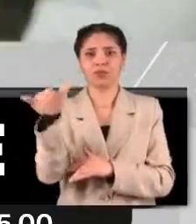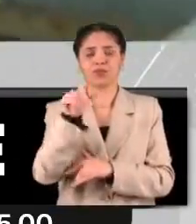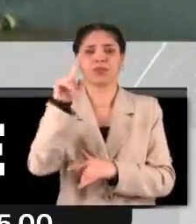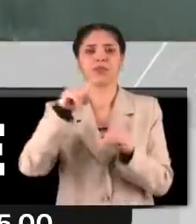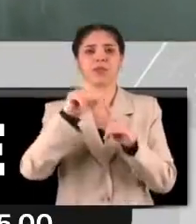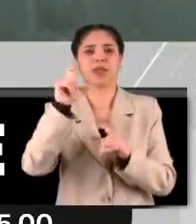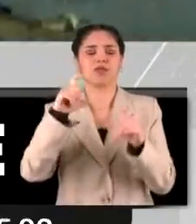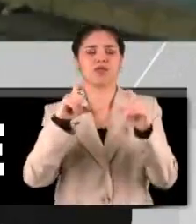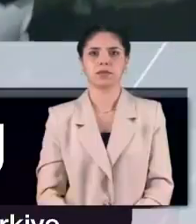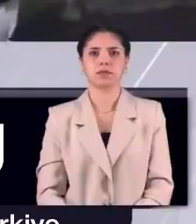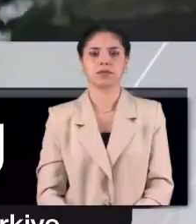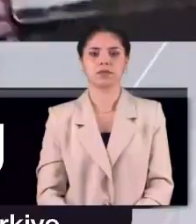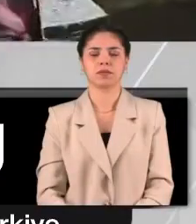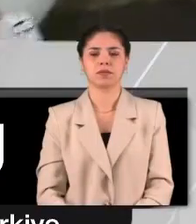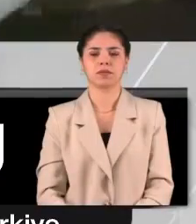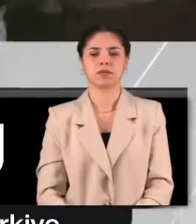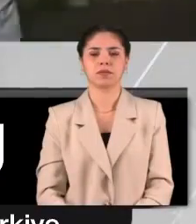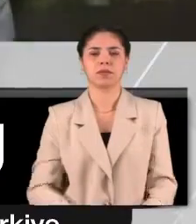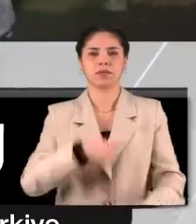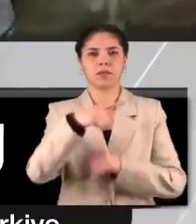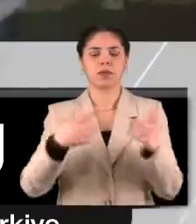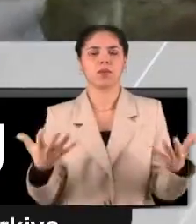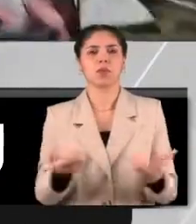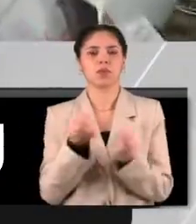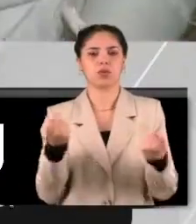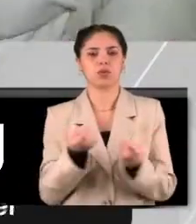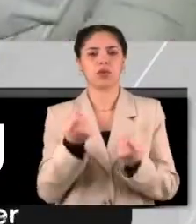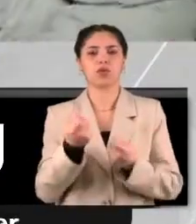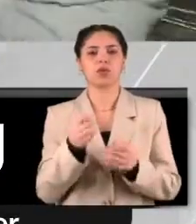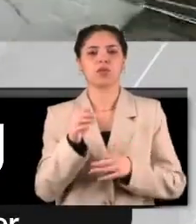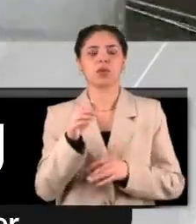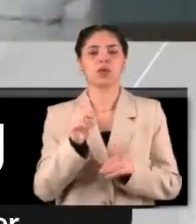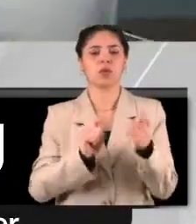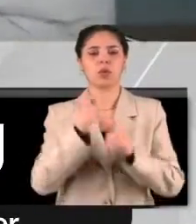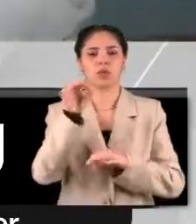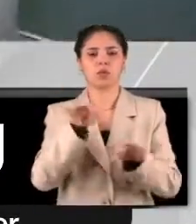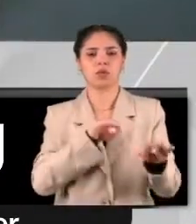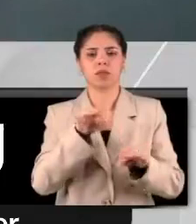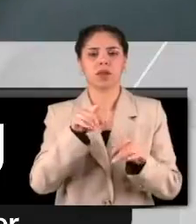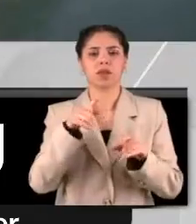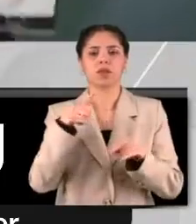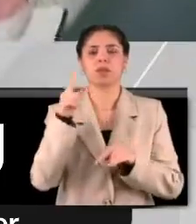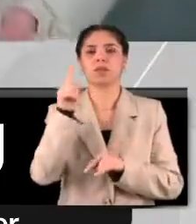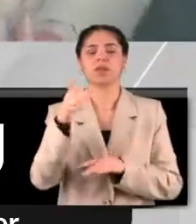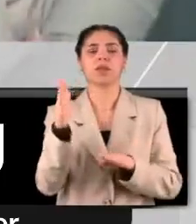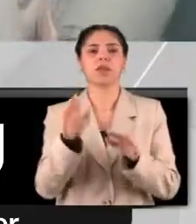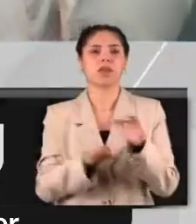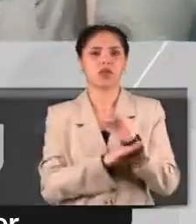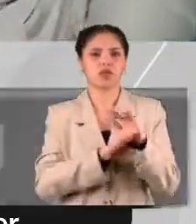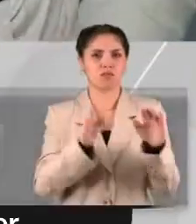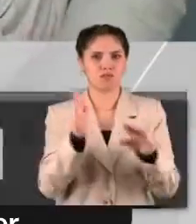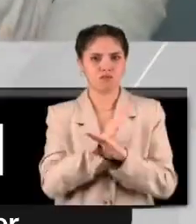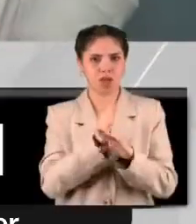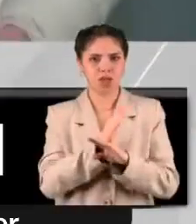TCG Sancaktar gemisi. Kurtarma çalışmalarında kullanılması planlanan miltiler ve yaşam malzemeleri,